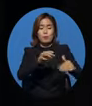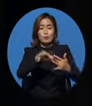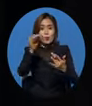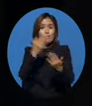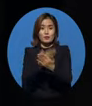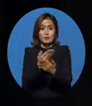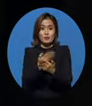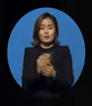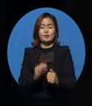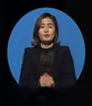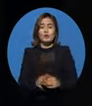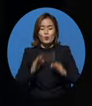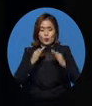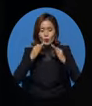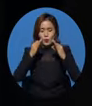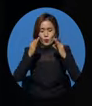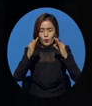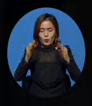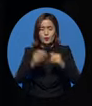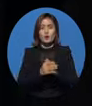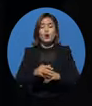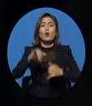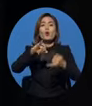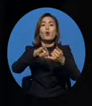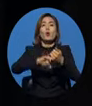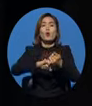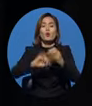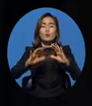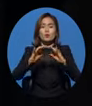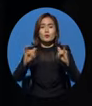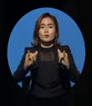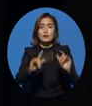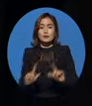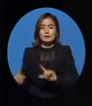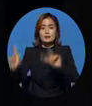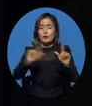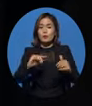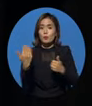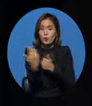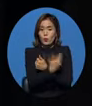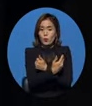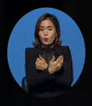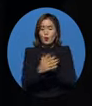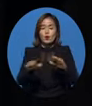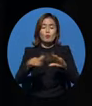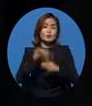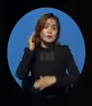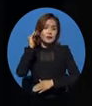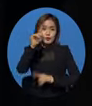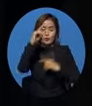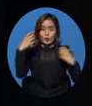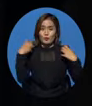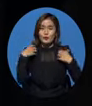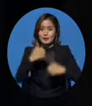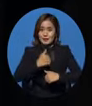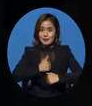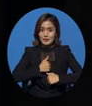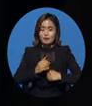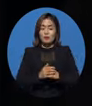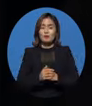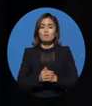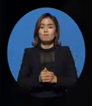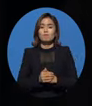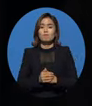바랍니다 최선을 다해서 반드시 국민들의 삶을 지키고 문재인 정부를 지키고 정권